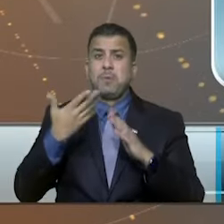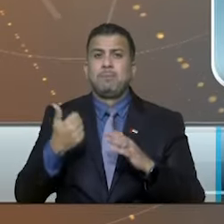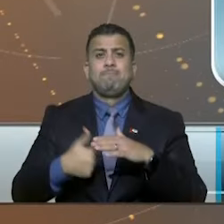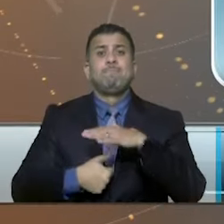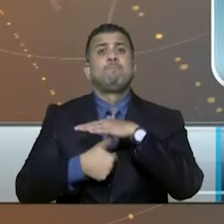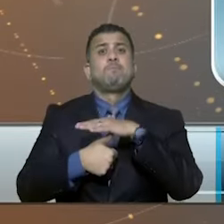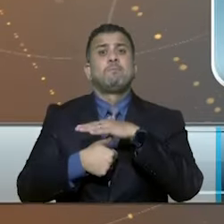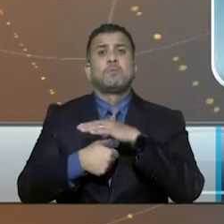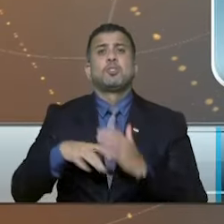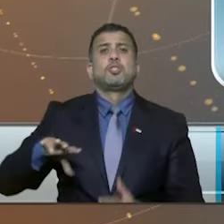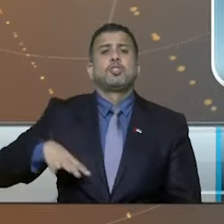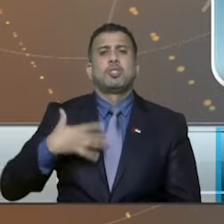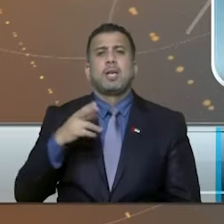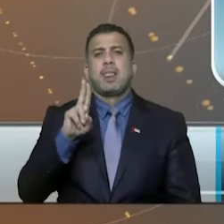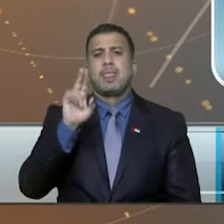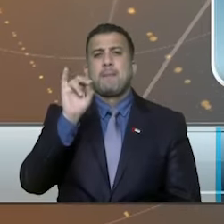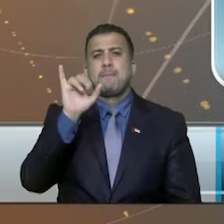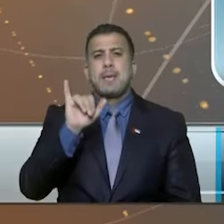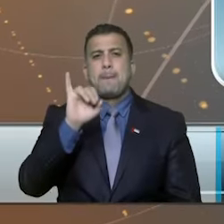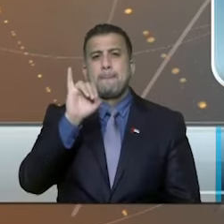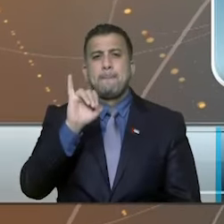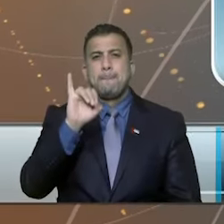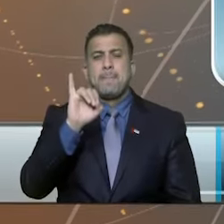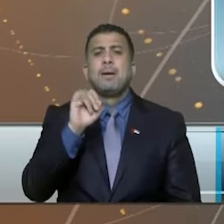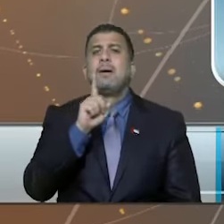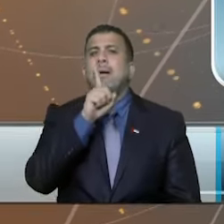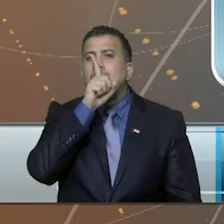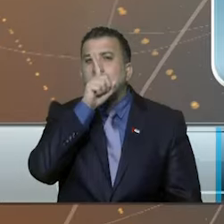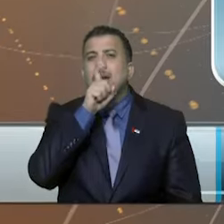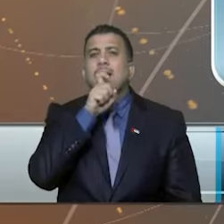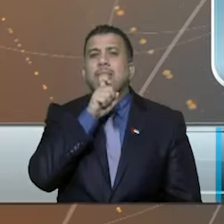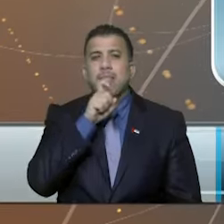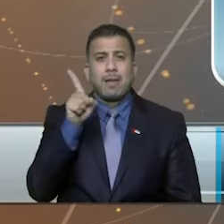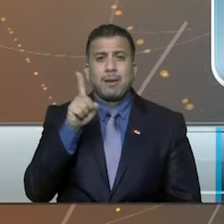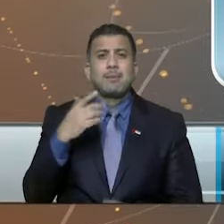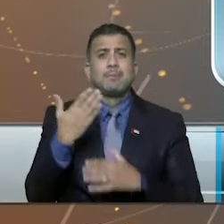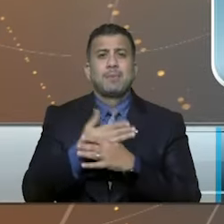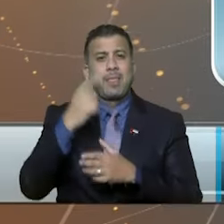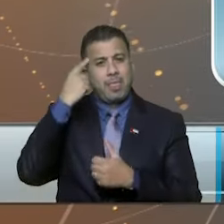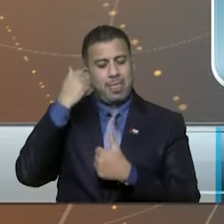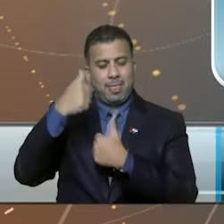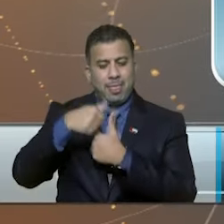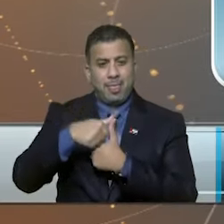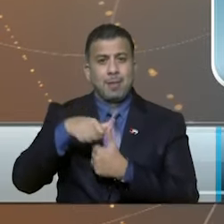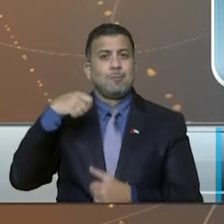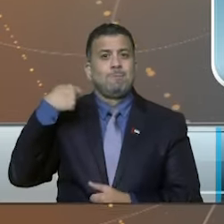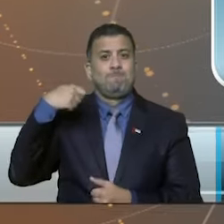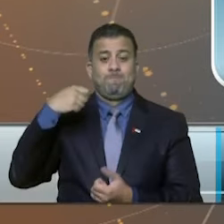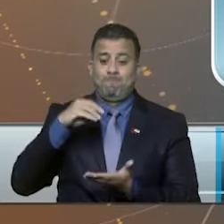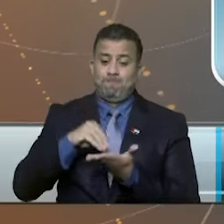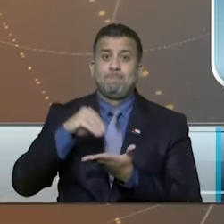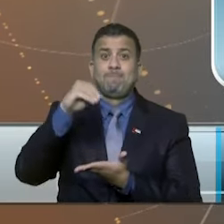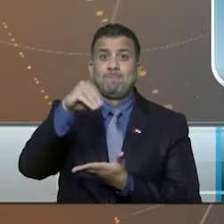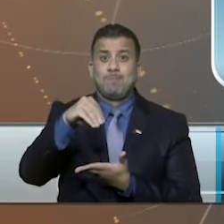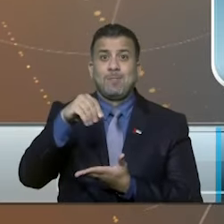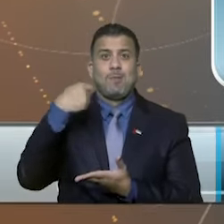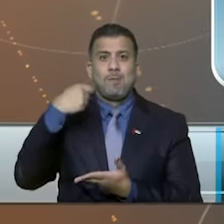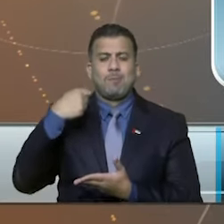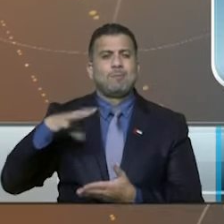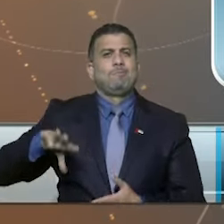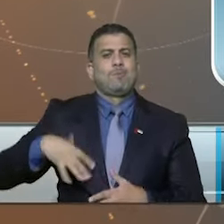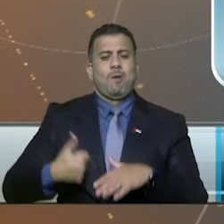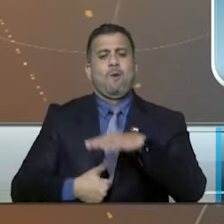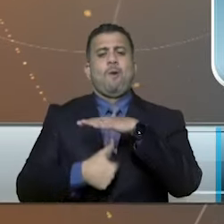تهنئه الى اخيه صاحب السمو الشيخ تميم بن حمد ال ثاني امير دوله قطر بمناسبه ذكرى تولي